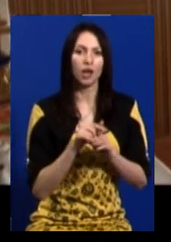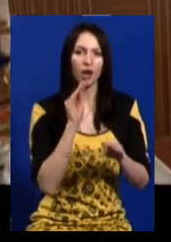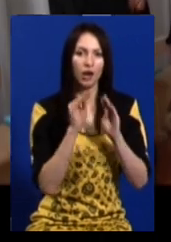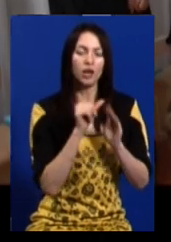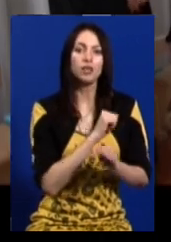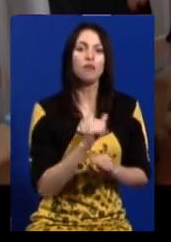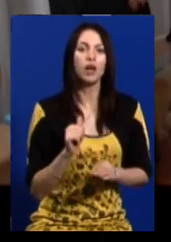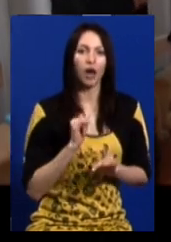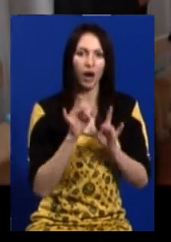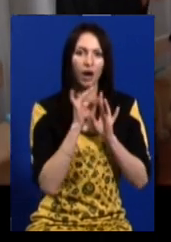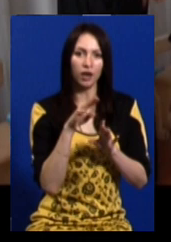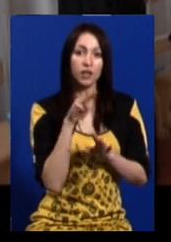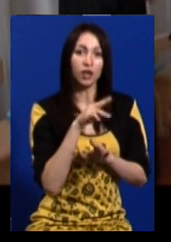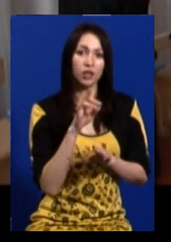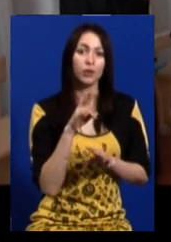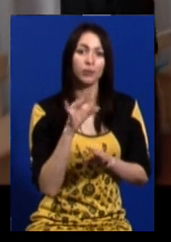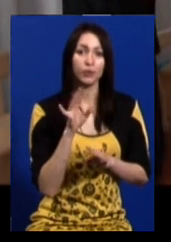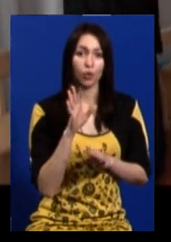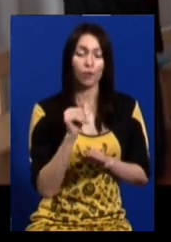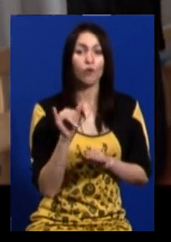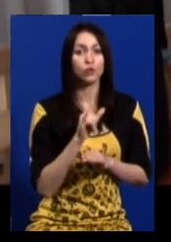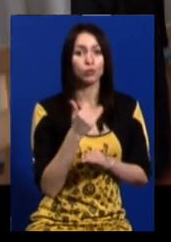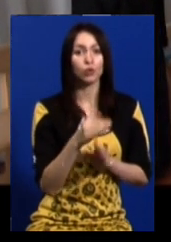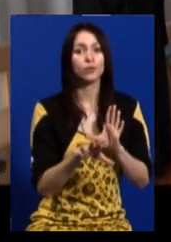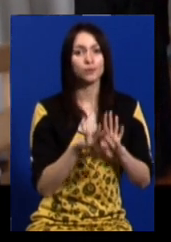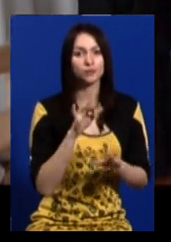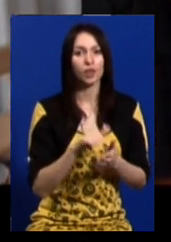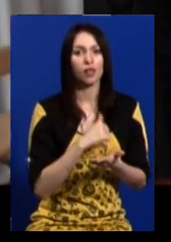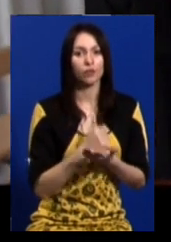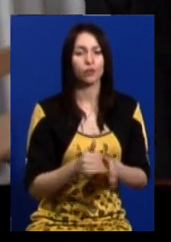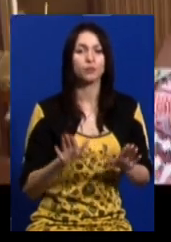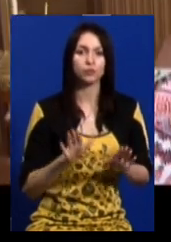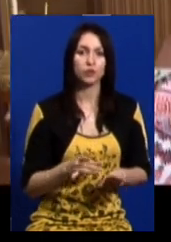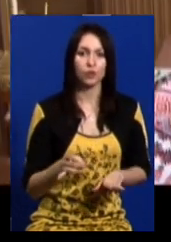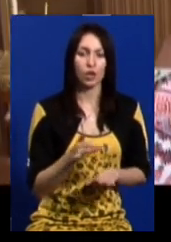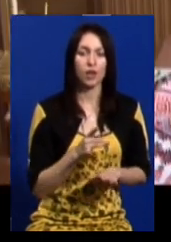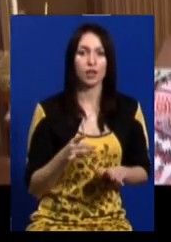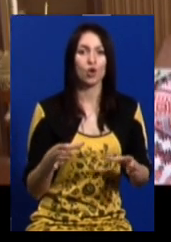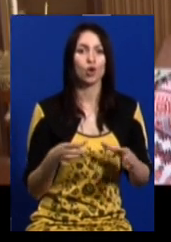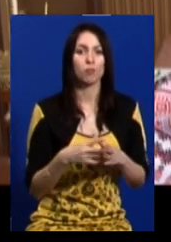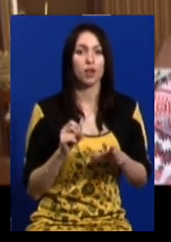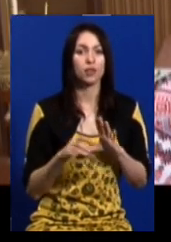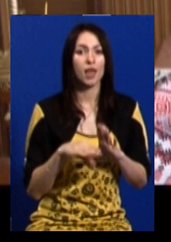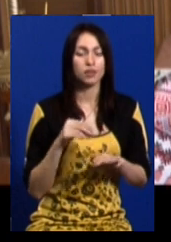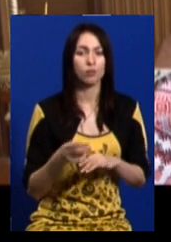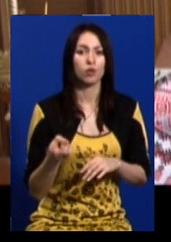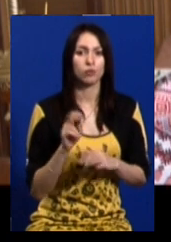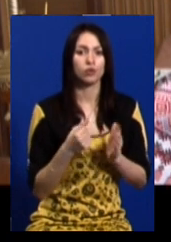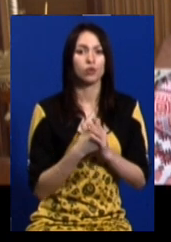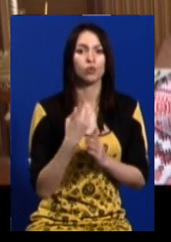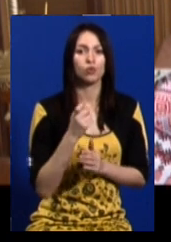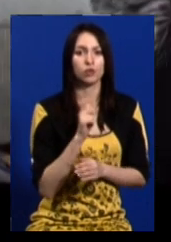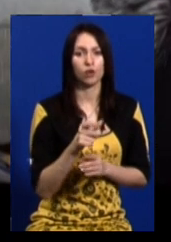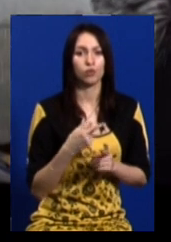самотужки, розповідає Тетяна Колпакова. У суботу її обрали головою місцевої релігійної громади. На збори прийшли до сотні людей. Це